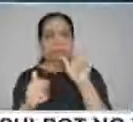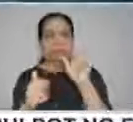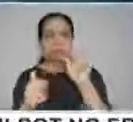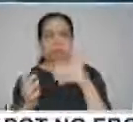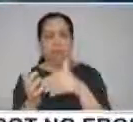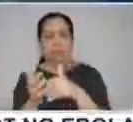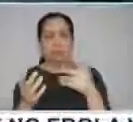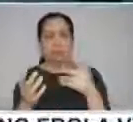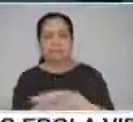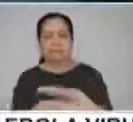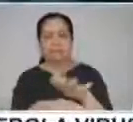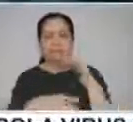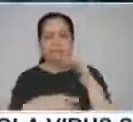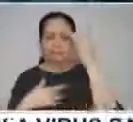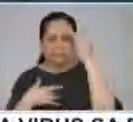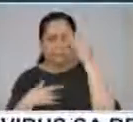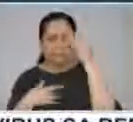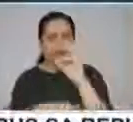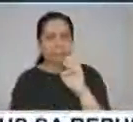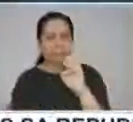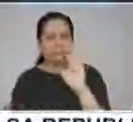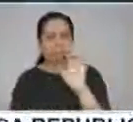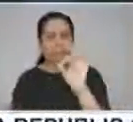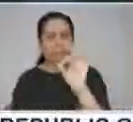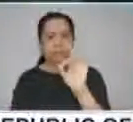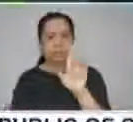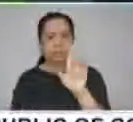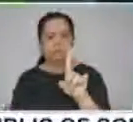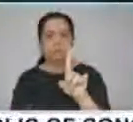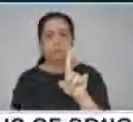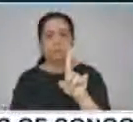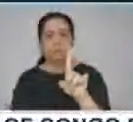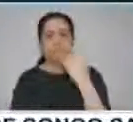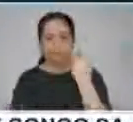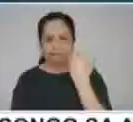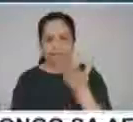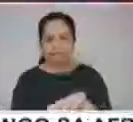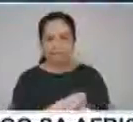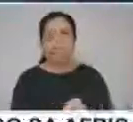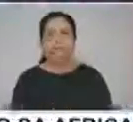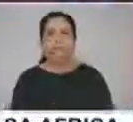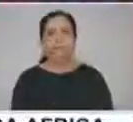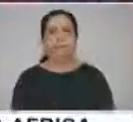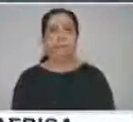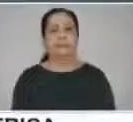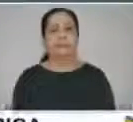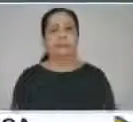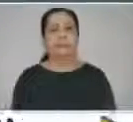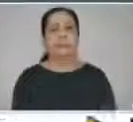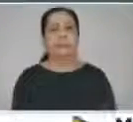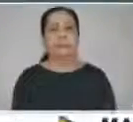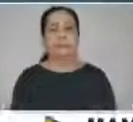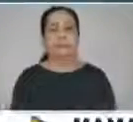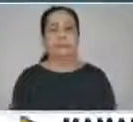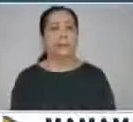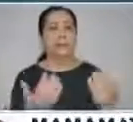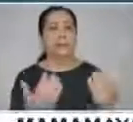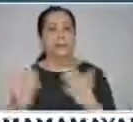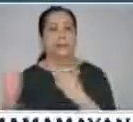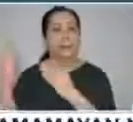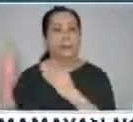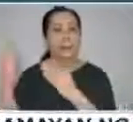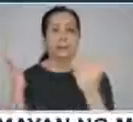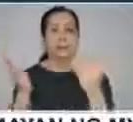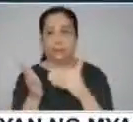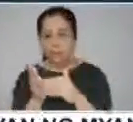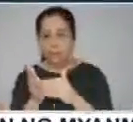Puspusan na ang paghahanda ng mga lokal na pamahalaan ng Caraga Region para sa National COVID-19 Vaccine Deployment. Pagtukoy